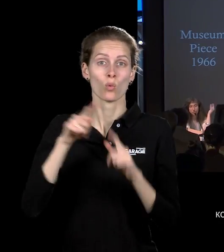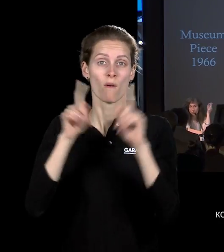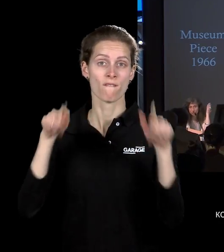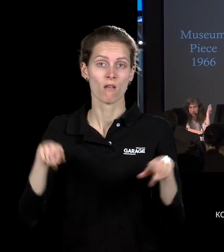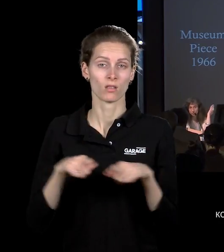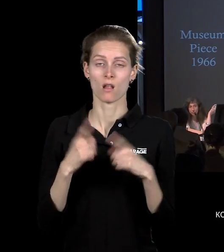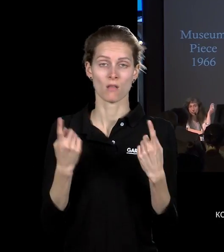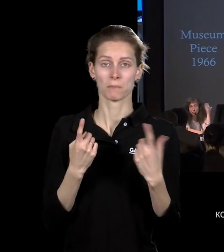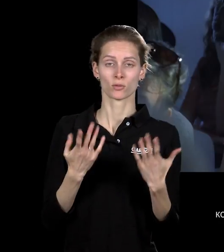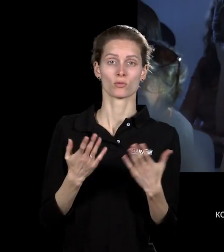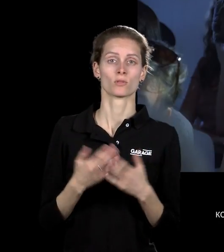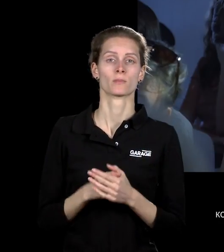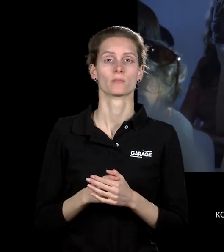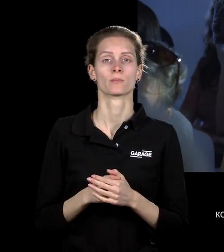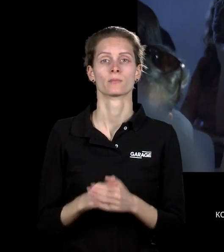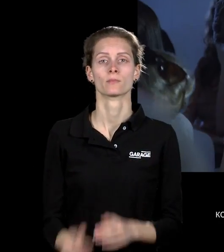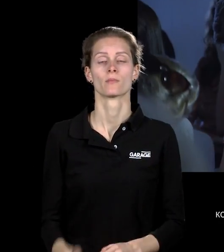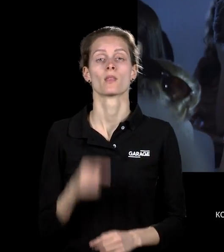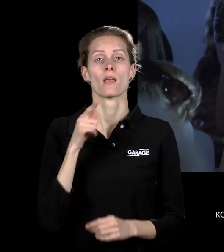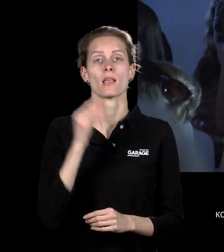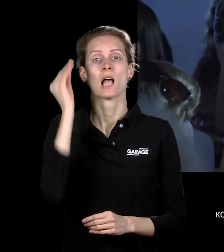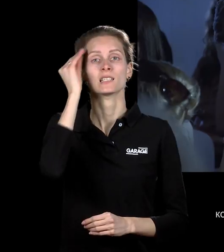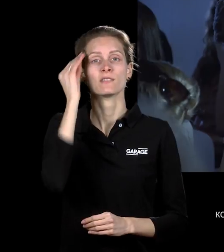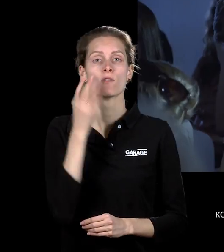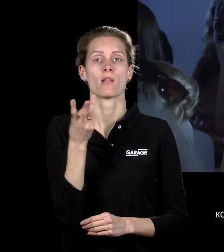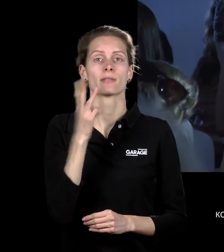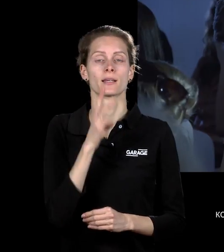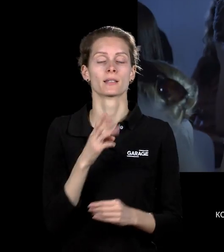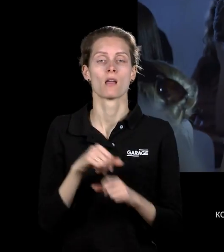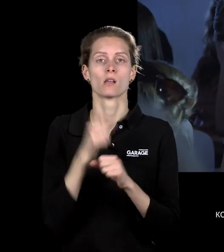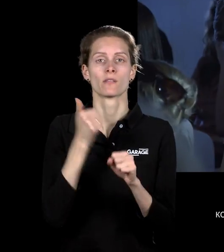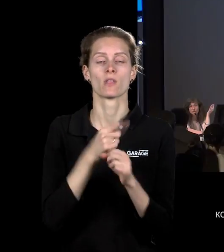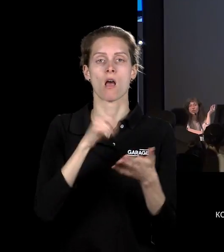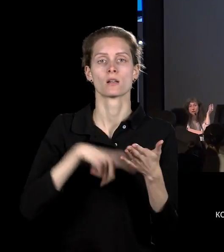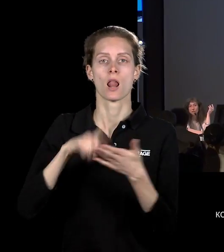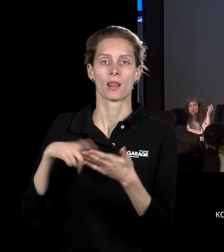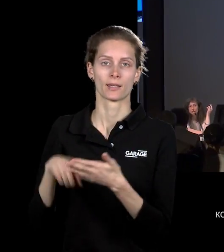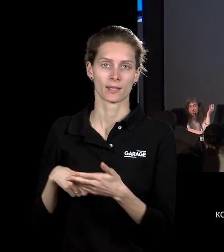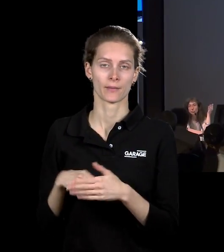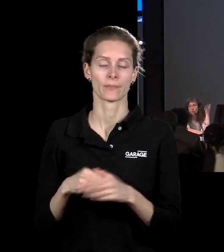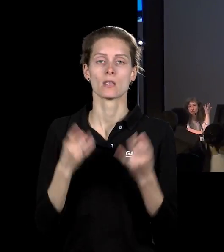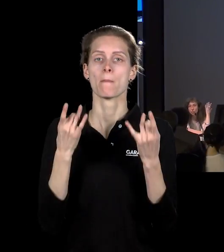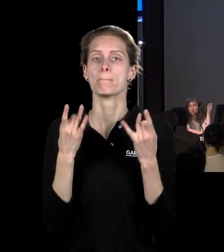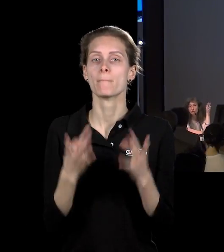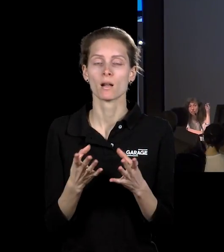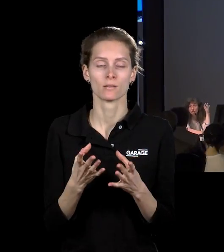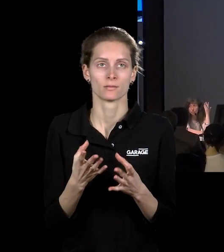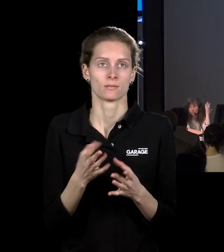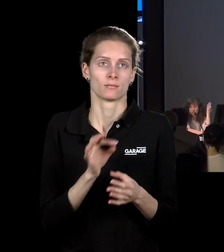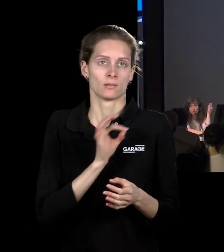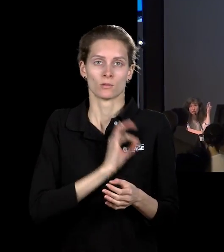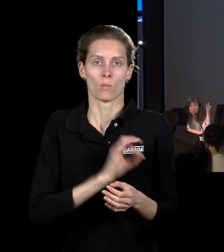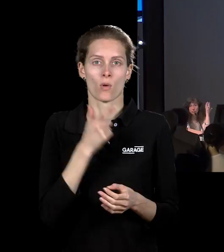естественно, символами трех основных религий, являются той простейшей геометрией, с которой работает